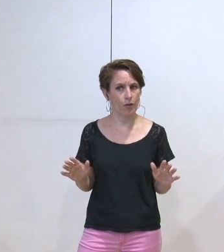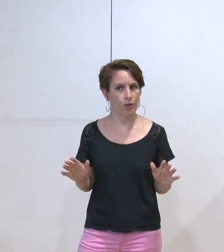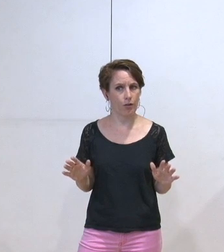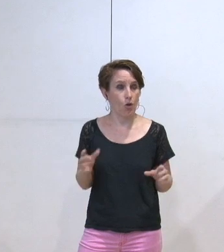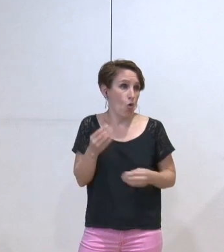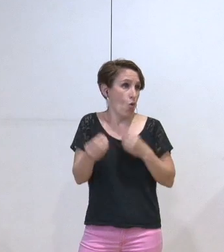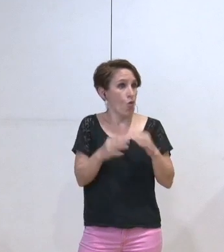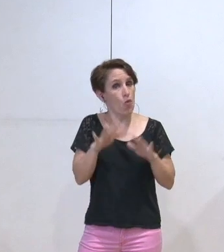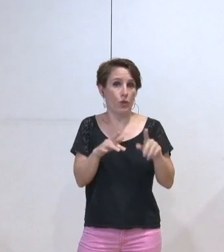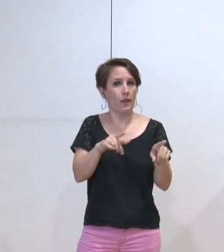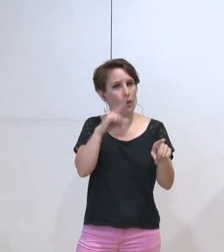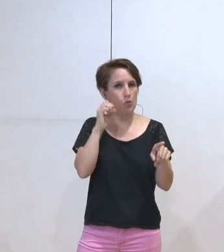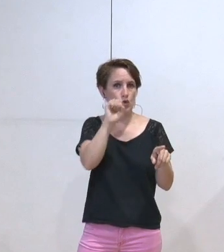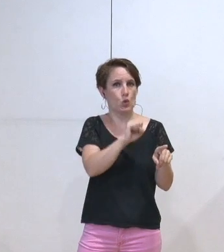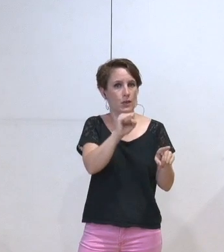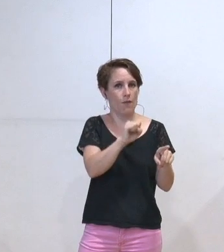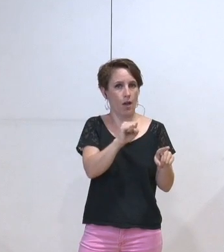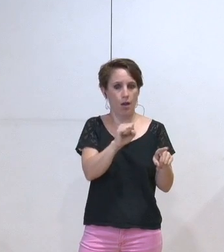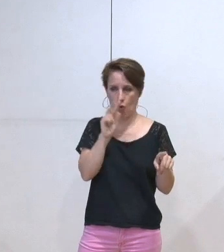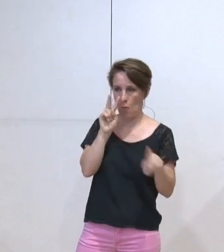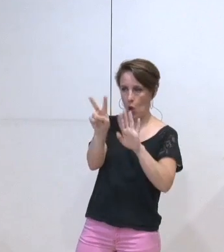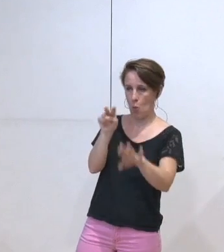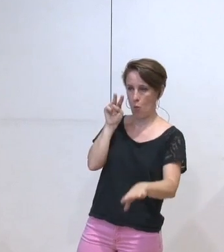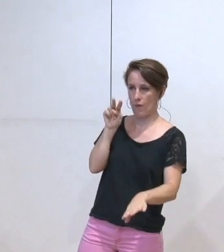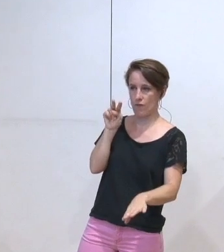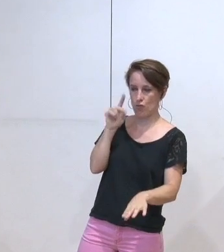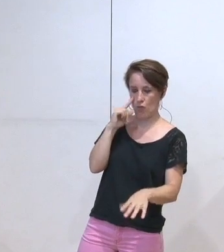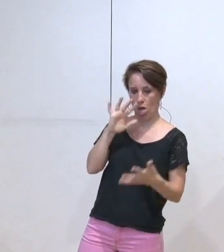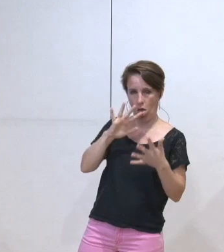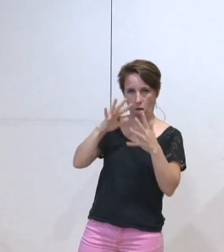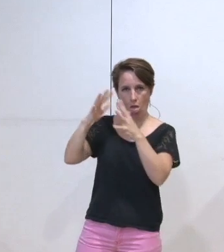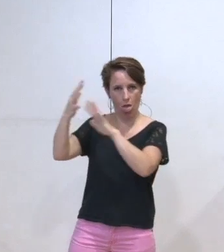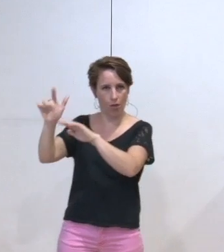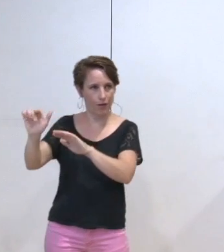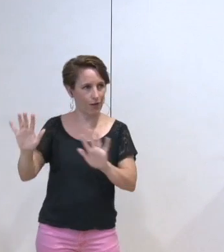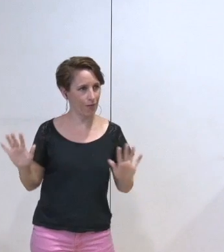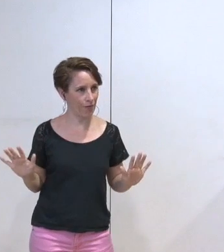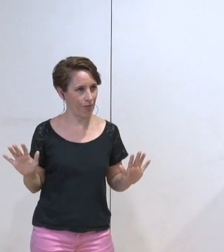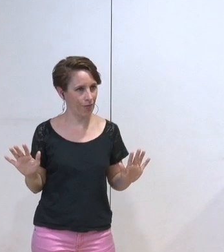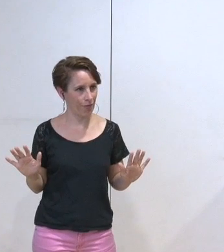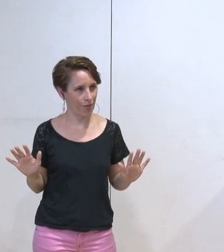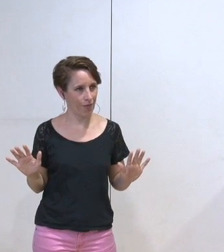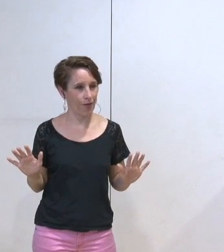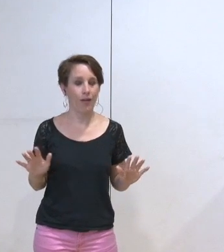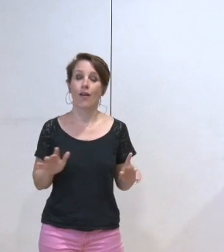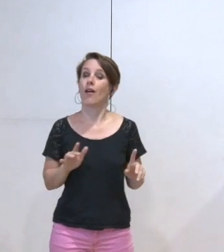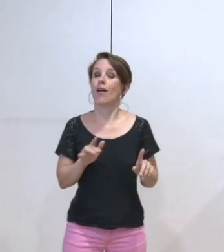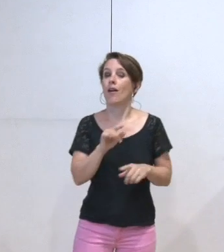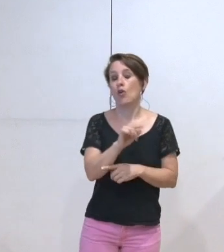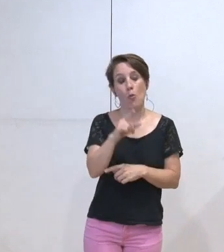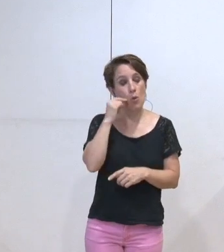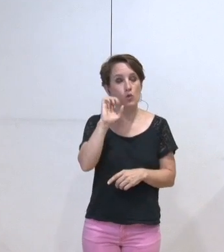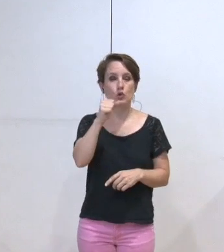réalité qui a guidé cette question la constance des analyses politiques de Monsieur Safar laisse parfois